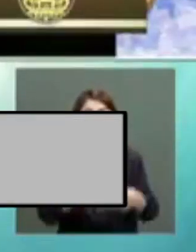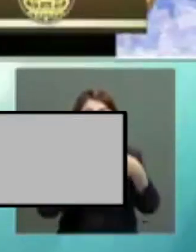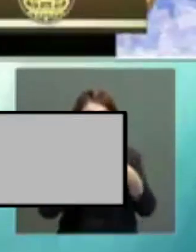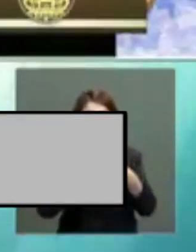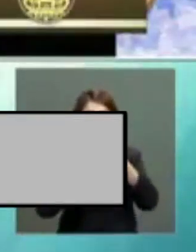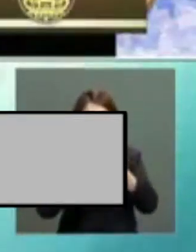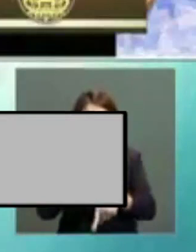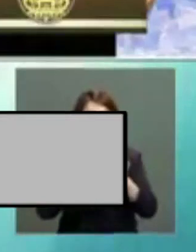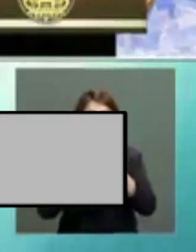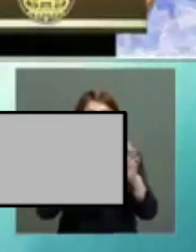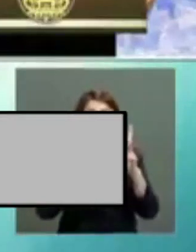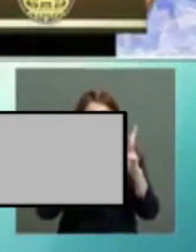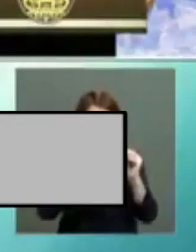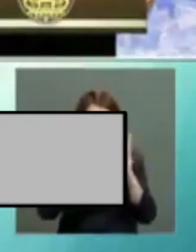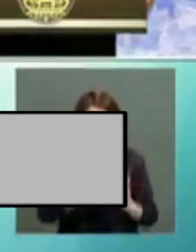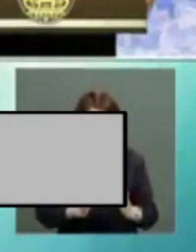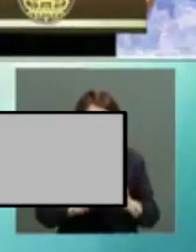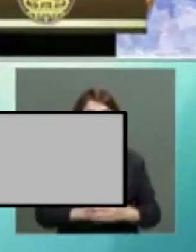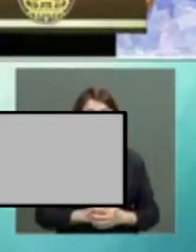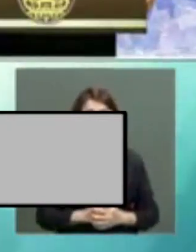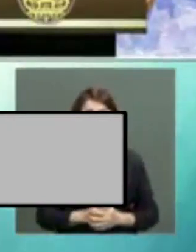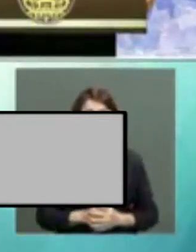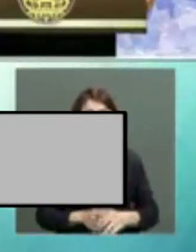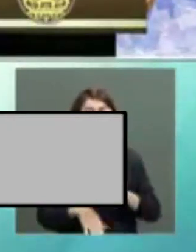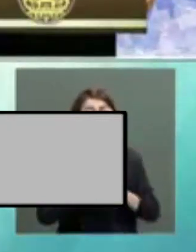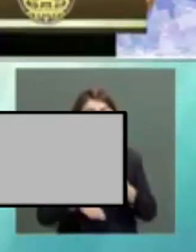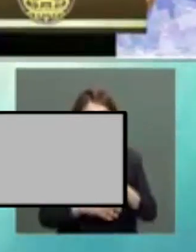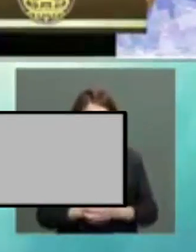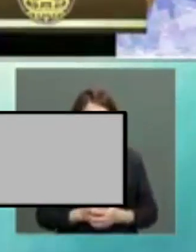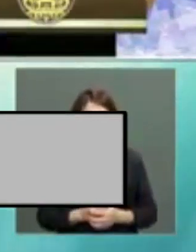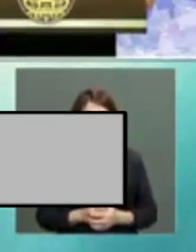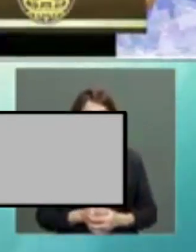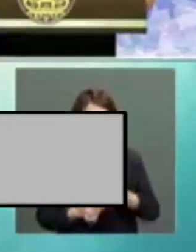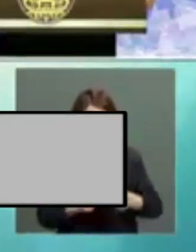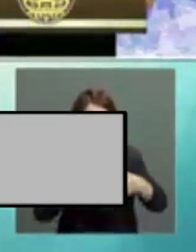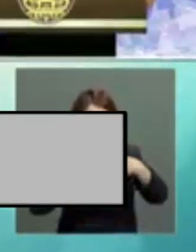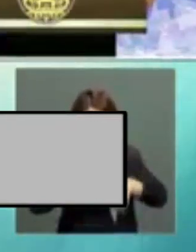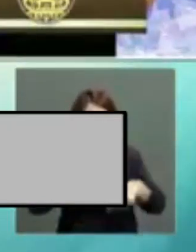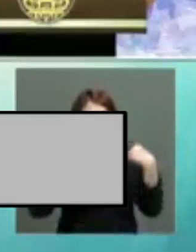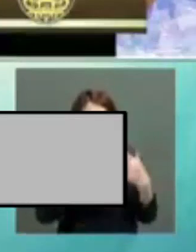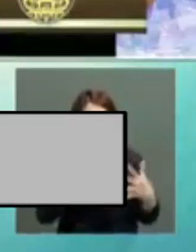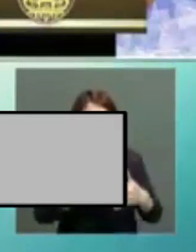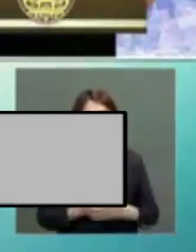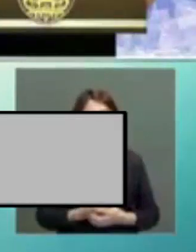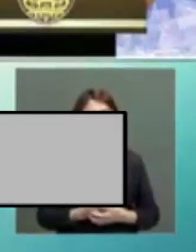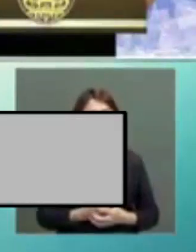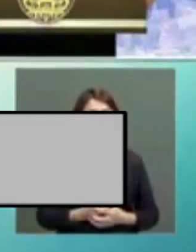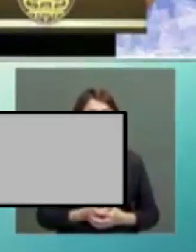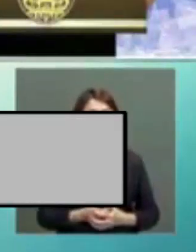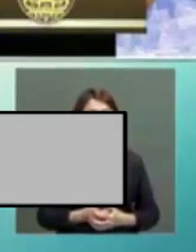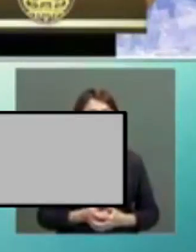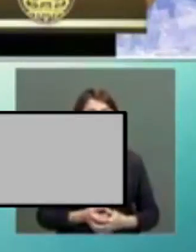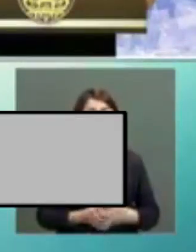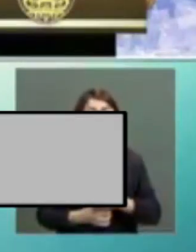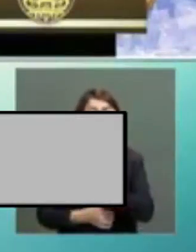71,860 รายโดยประมาณนะครับเดี๋ยวตัวเลขที่จะรายละเอียดลงไปเยอะกว่านี้นี่จะว่ากันอีกทีหนึ่งซึ่งถ